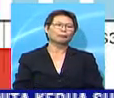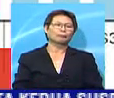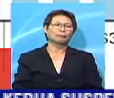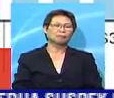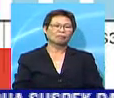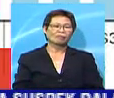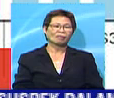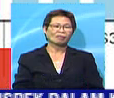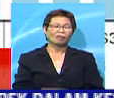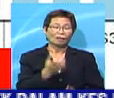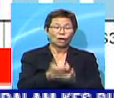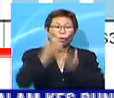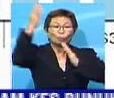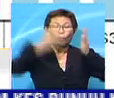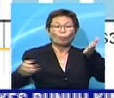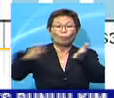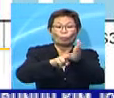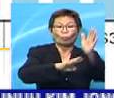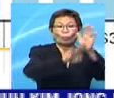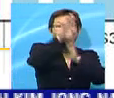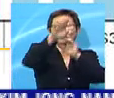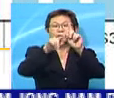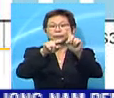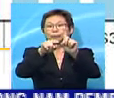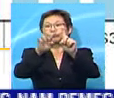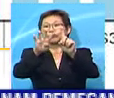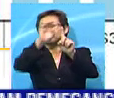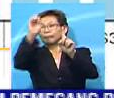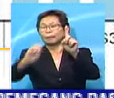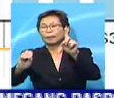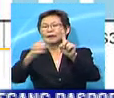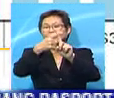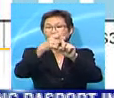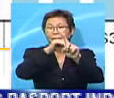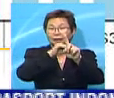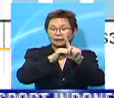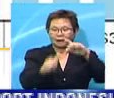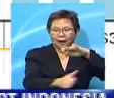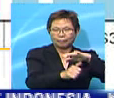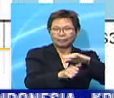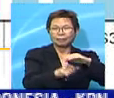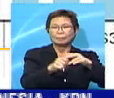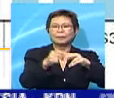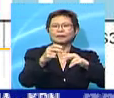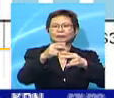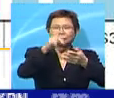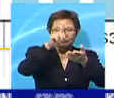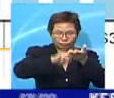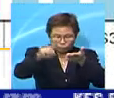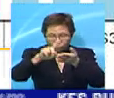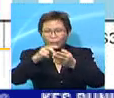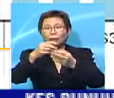4.2% ekonomi negara mencatat pertumuhan 1.4% berdasarkan as an suku tahunan secara